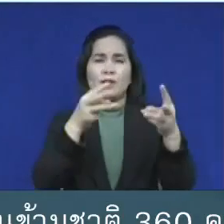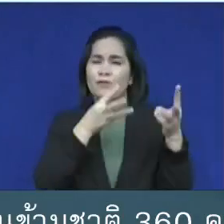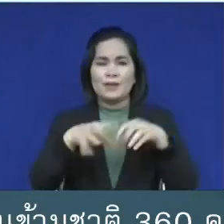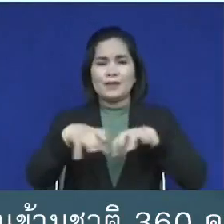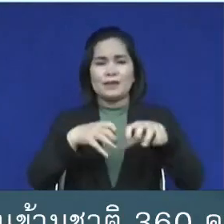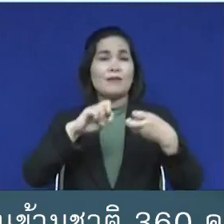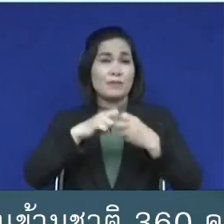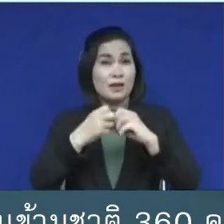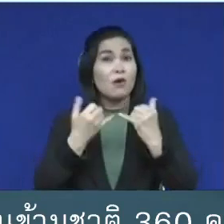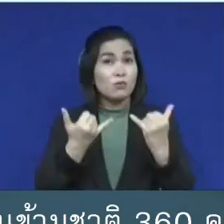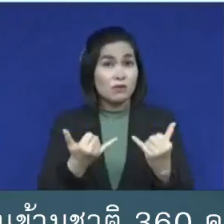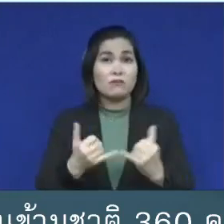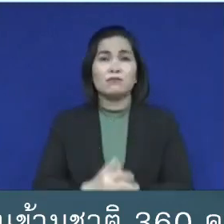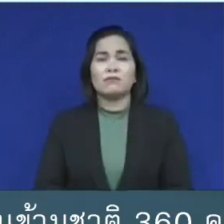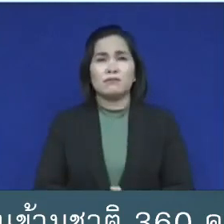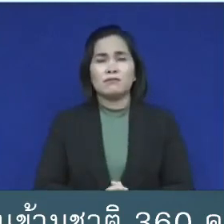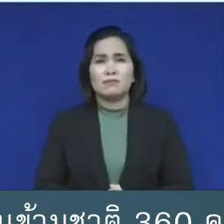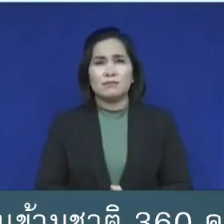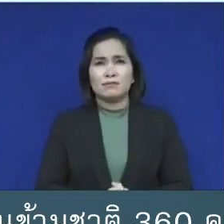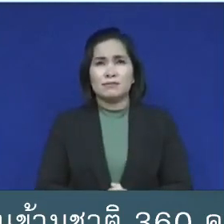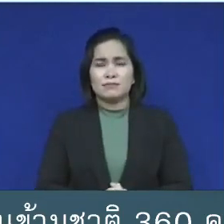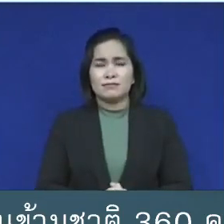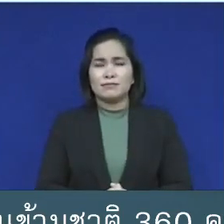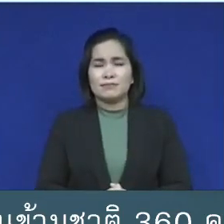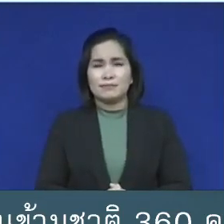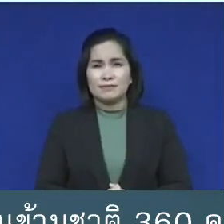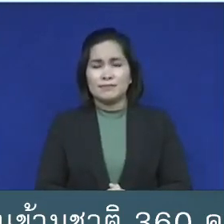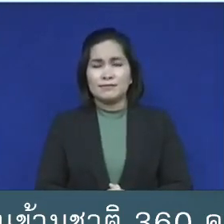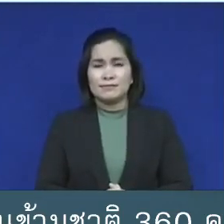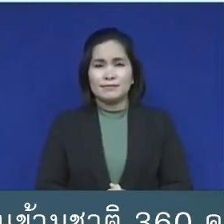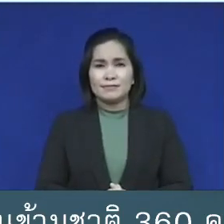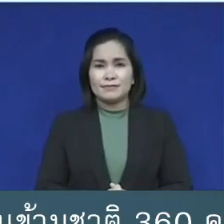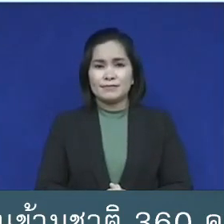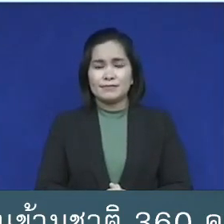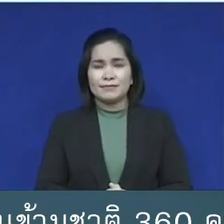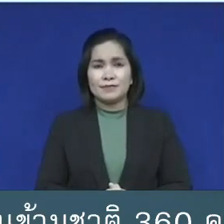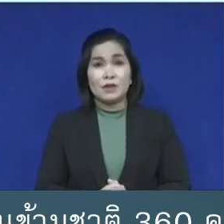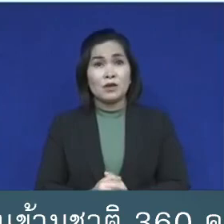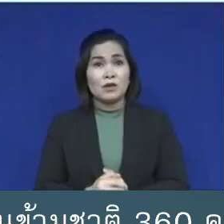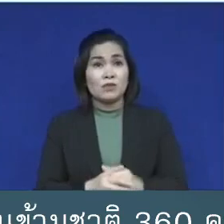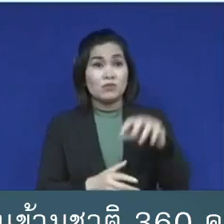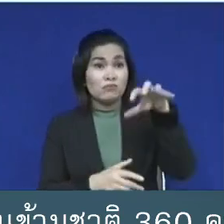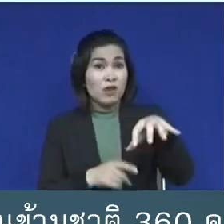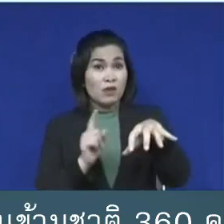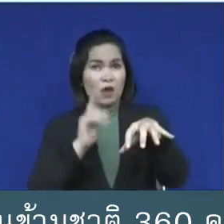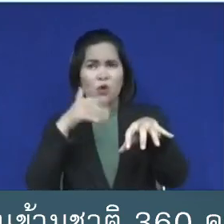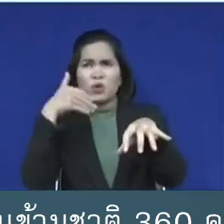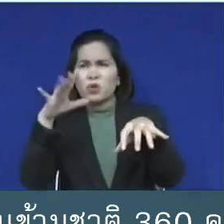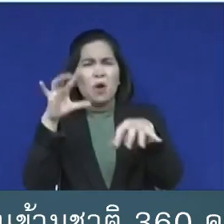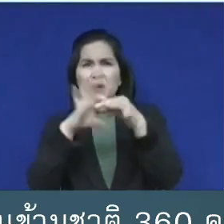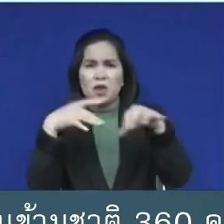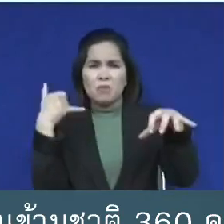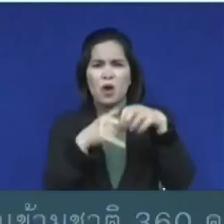กันนะครับก็แล้วก็ส่วนคนที่เลยค่ะนอกก็ไม่ควรเข้าไปทางไหนก็จะ